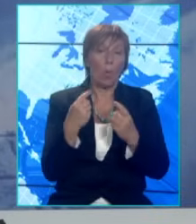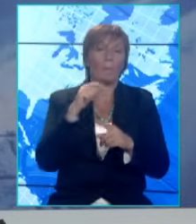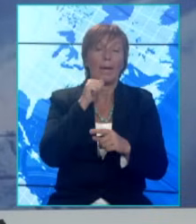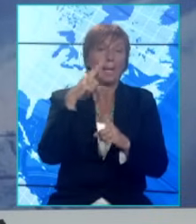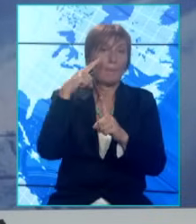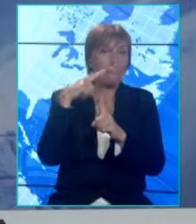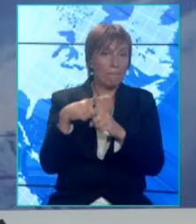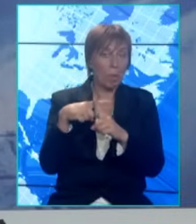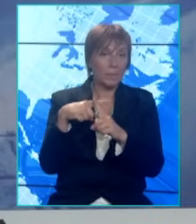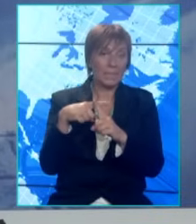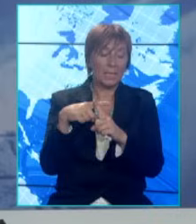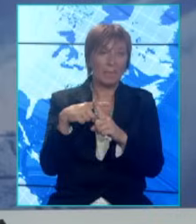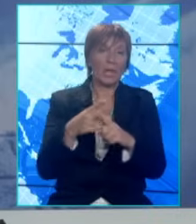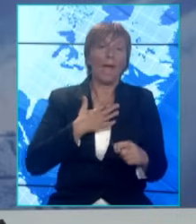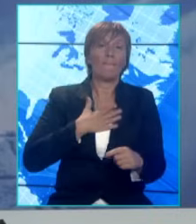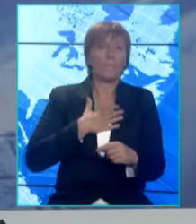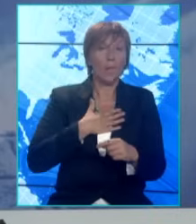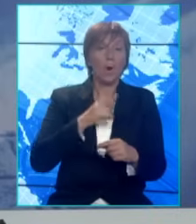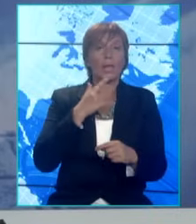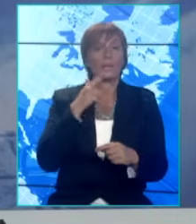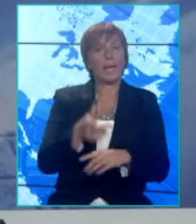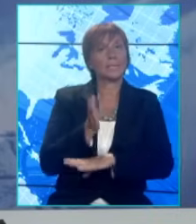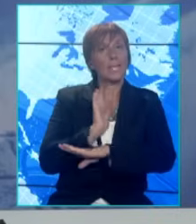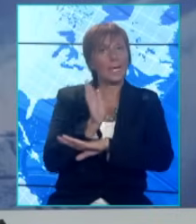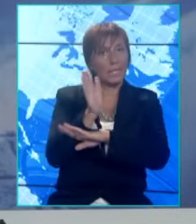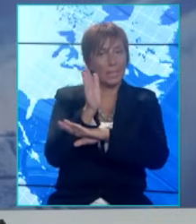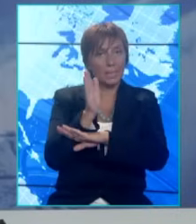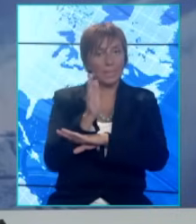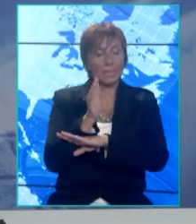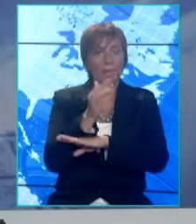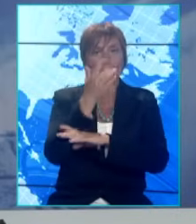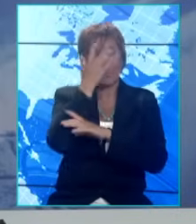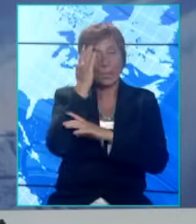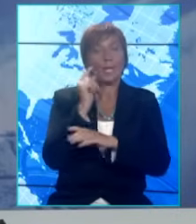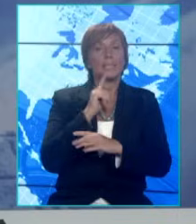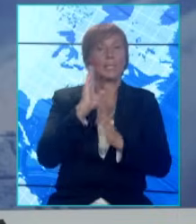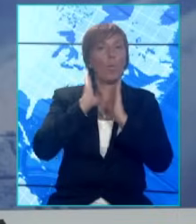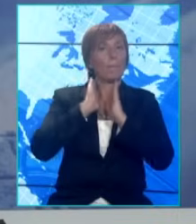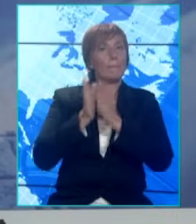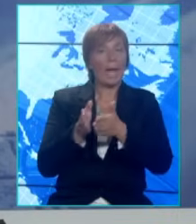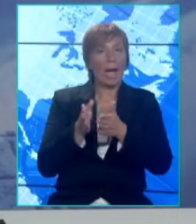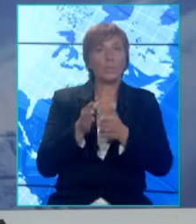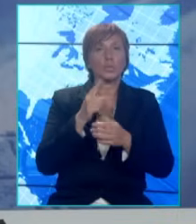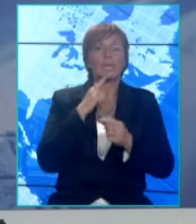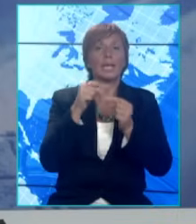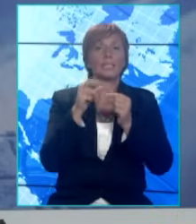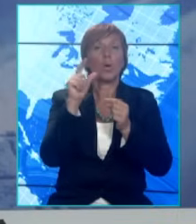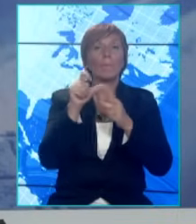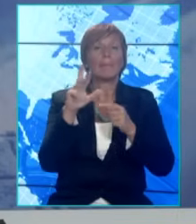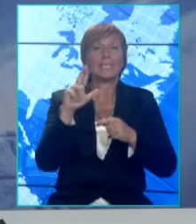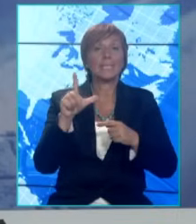pozitivna volja da se ide u pravcu da se u Brisel